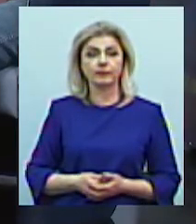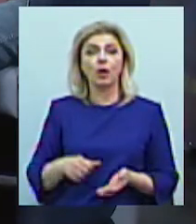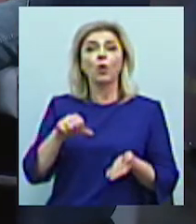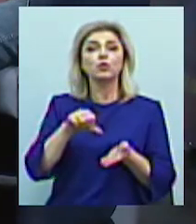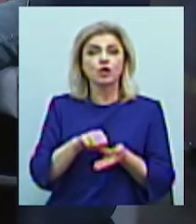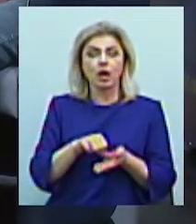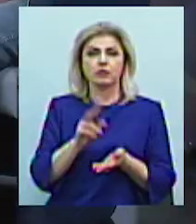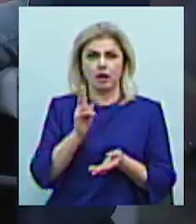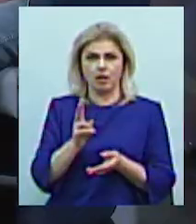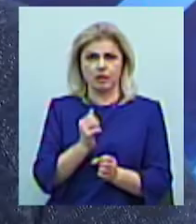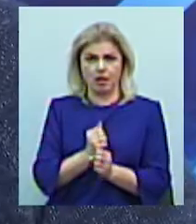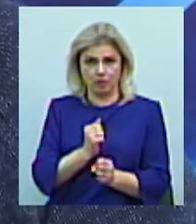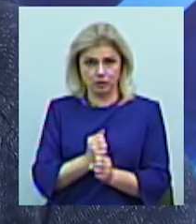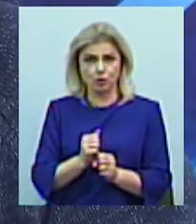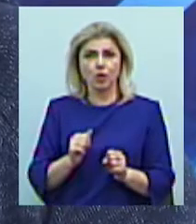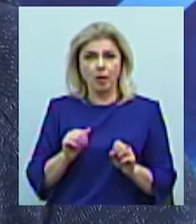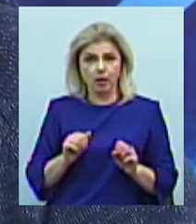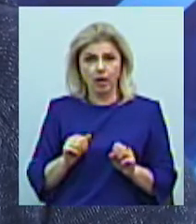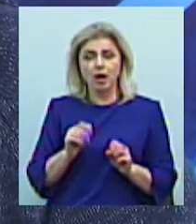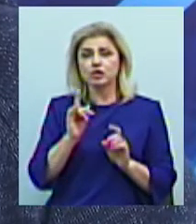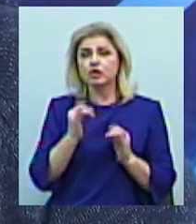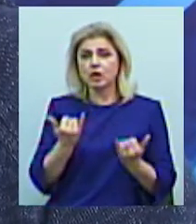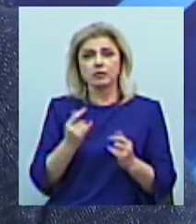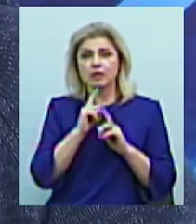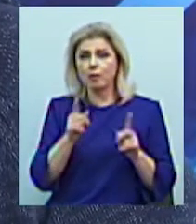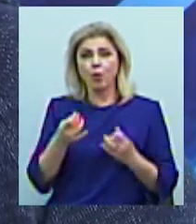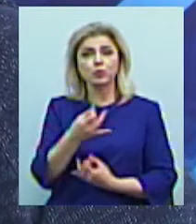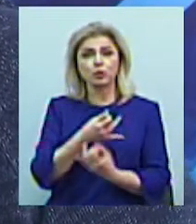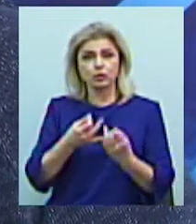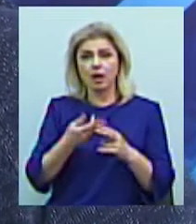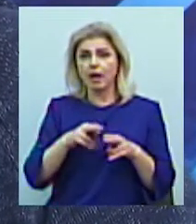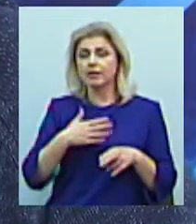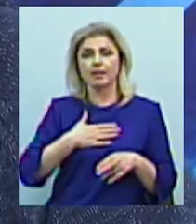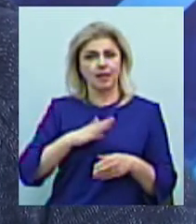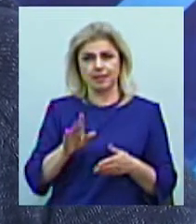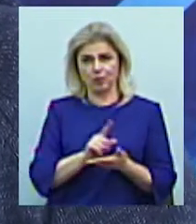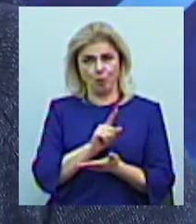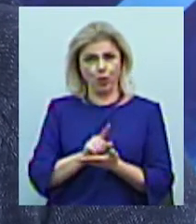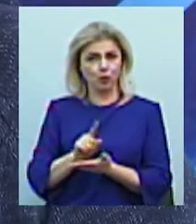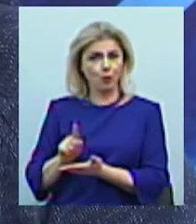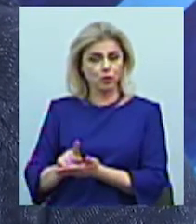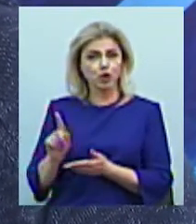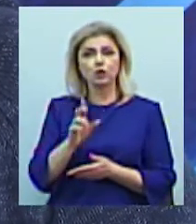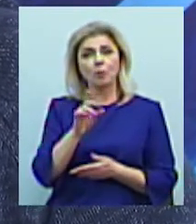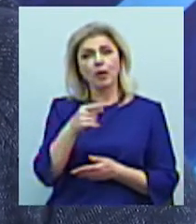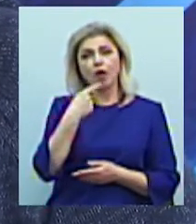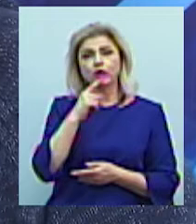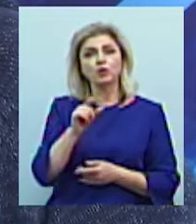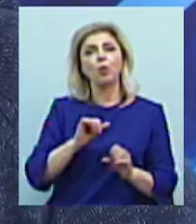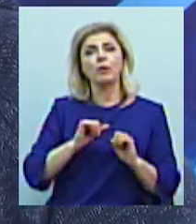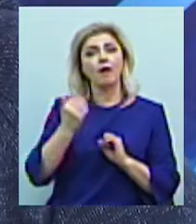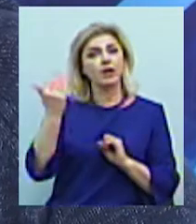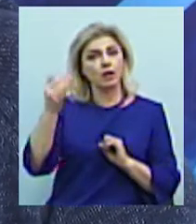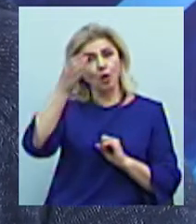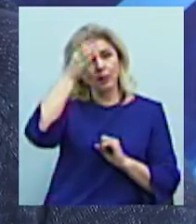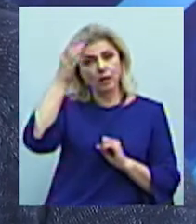есть к совершению, конечно, сейчас мы не будем обсуждать, потому что, опять же, это не наша компетенция, не полномочия, чтобы говорить, что вот управление образования в лице